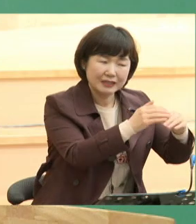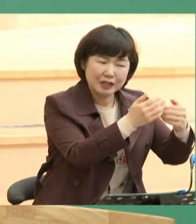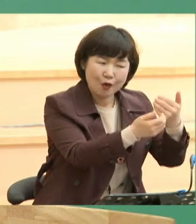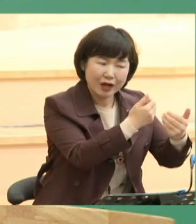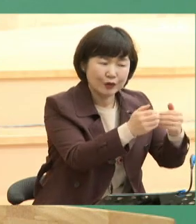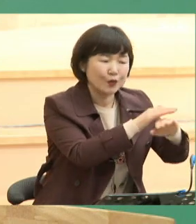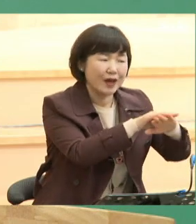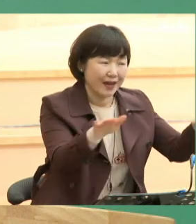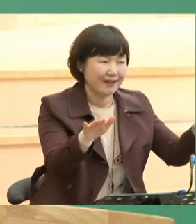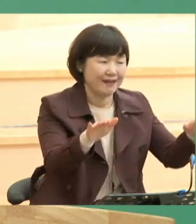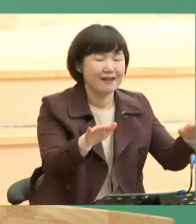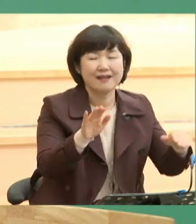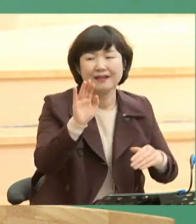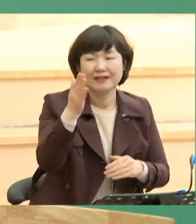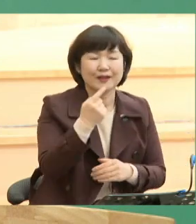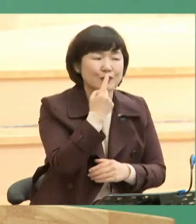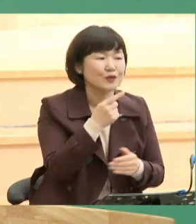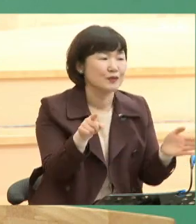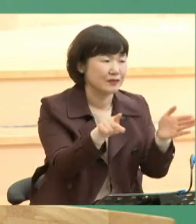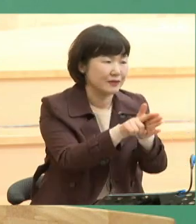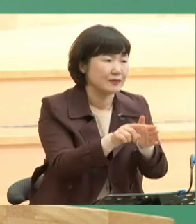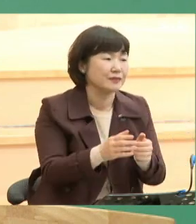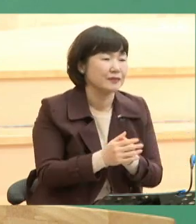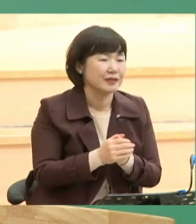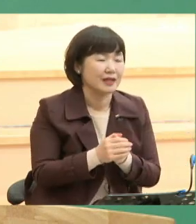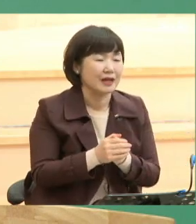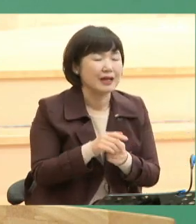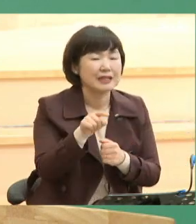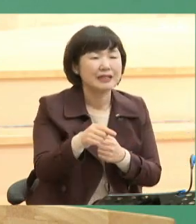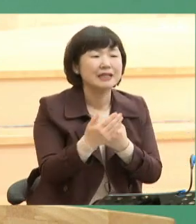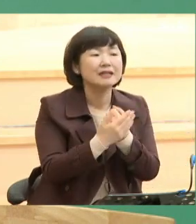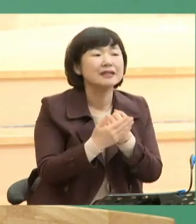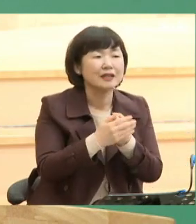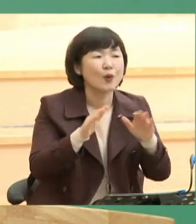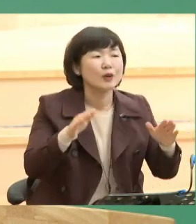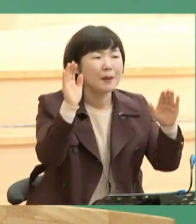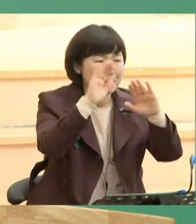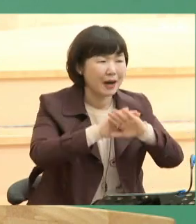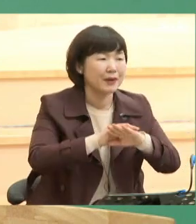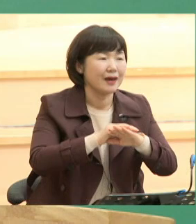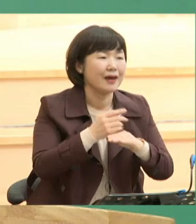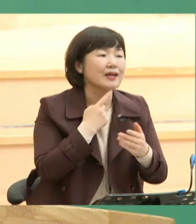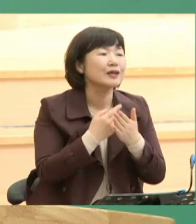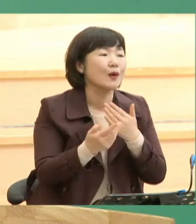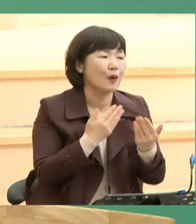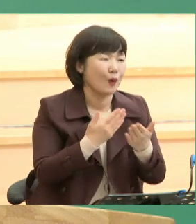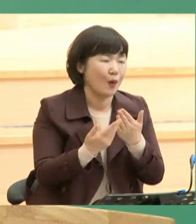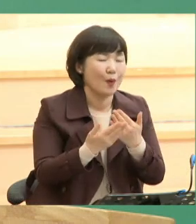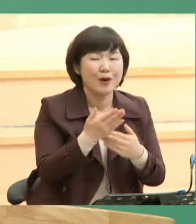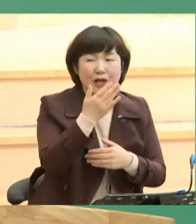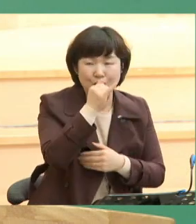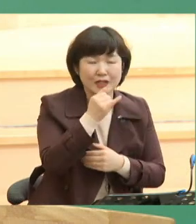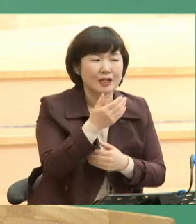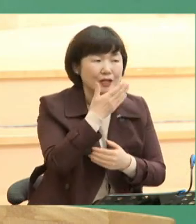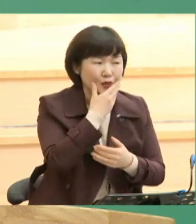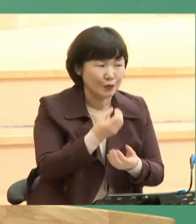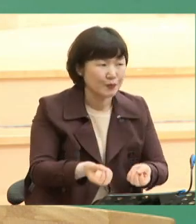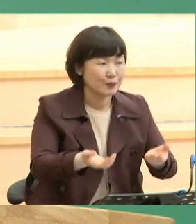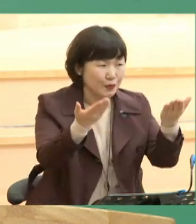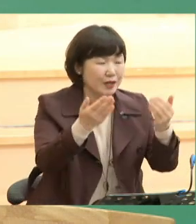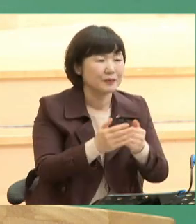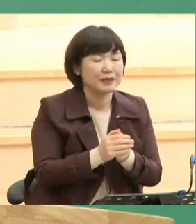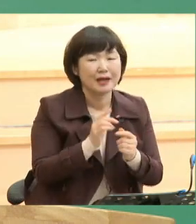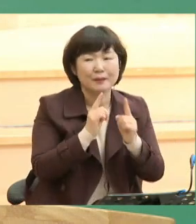해결되어 지는 줄 믿습니다 예 이 은혜를 꼴 밤에 경험할 수 있기를 주 예수 이름으로 축원합니다 밀